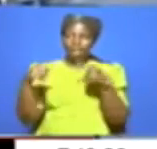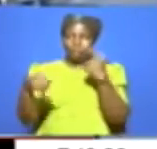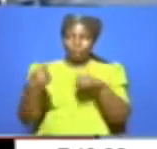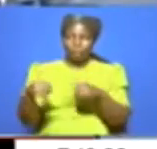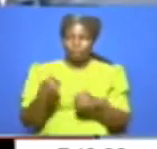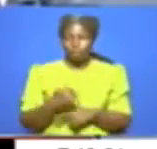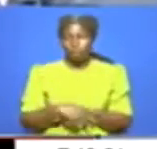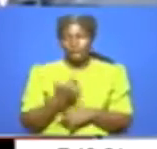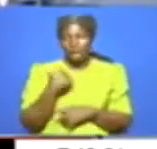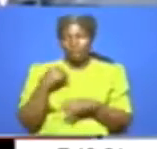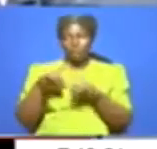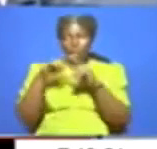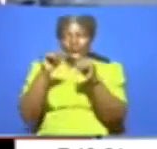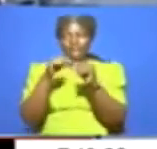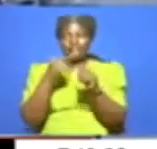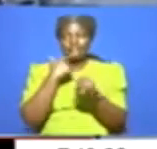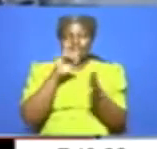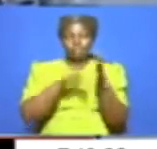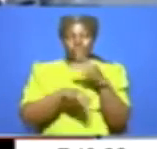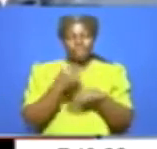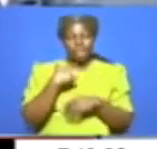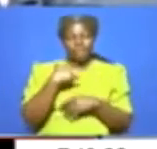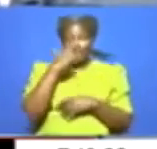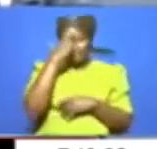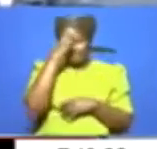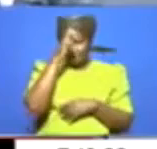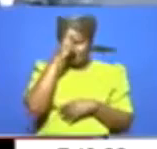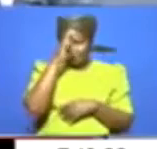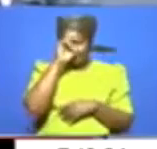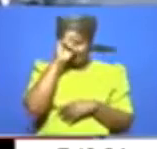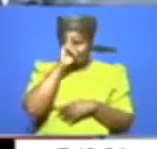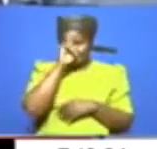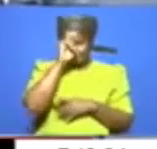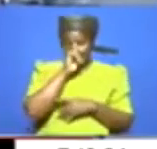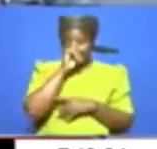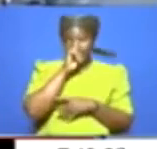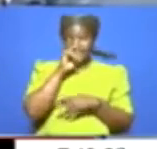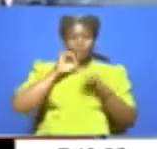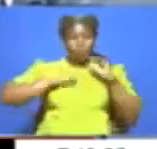kwamba there was very serious corruption, kwamba watu walilipwa